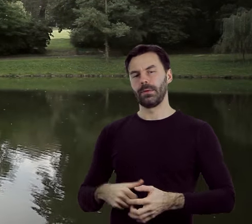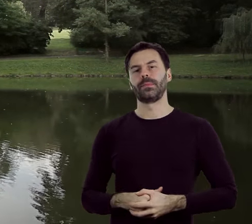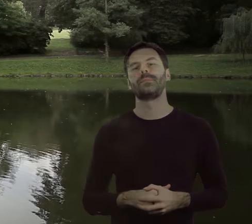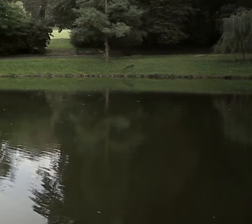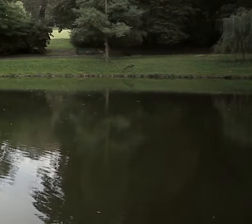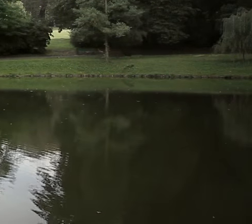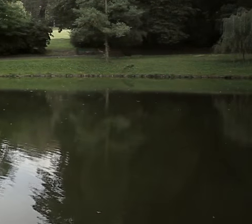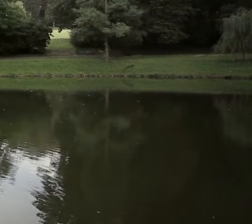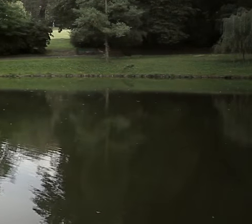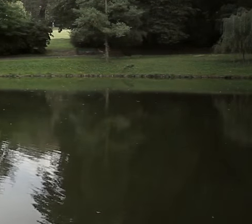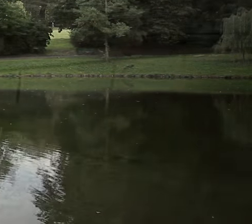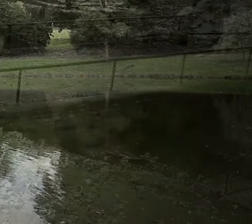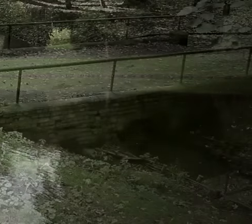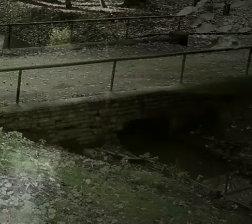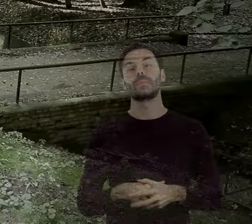rozebrany.